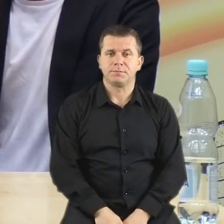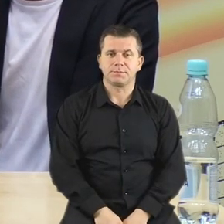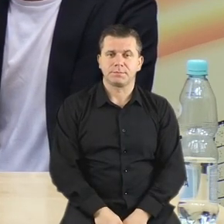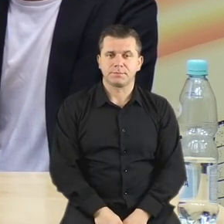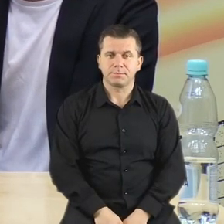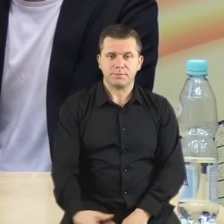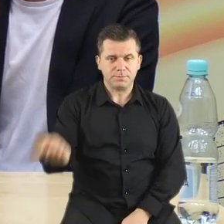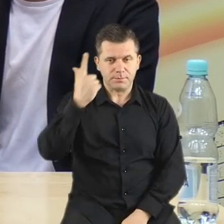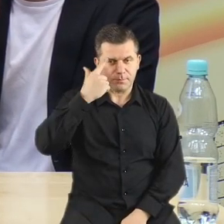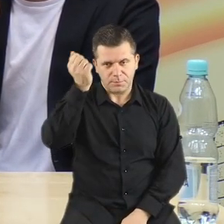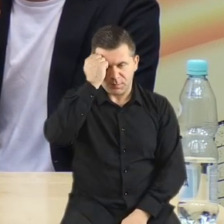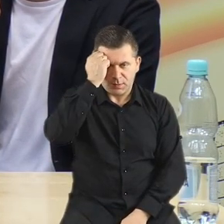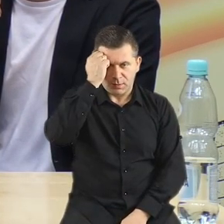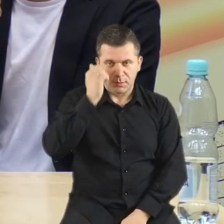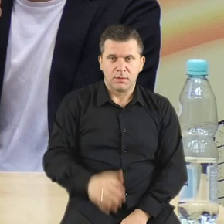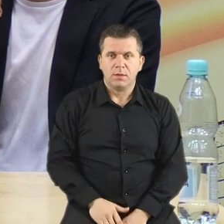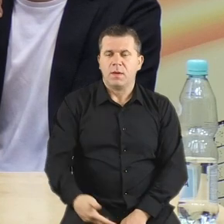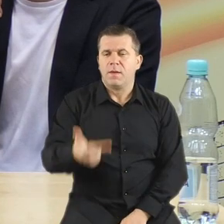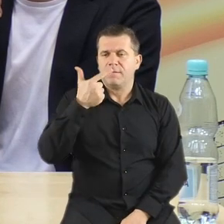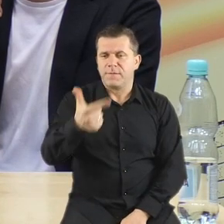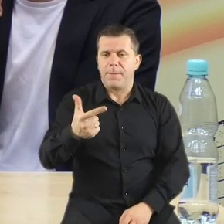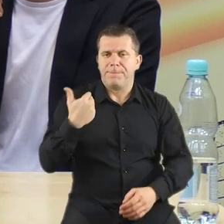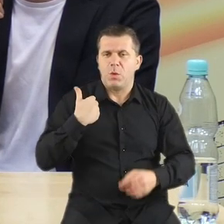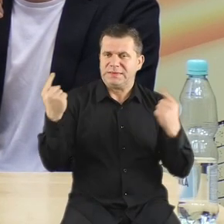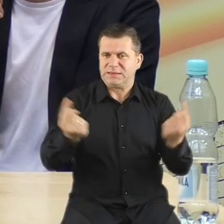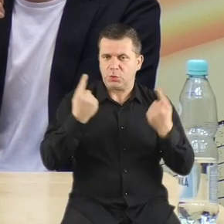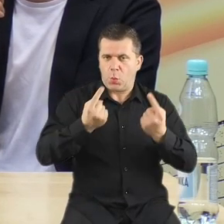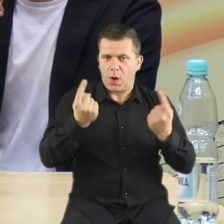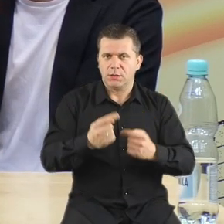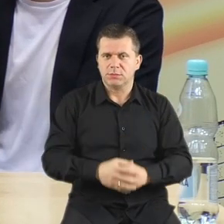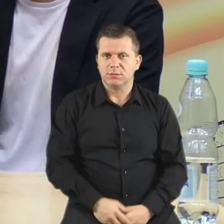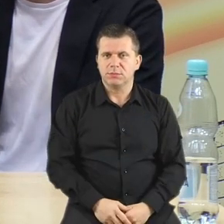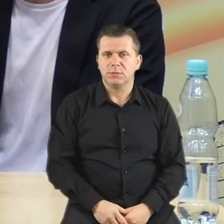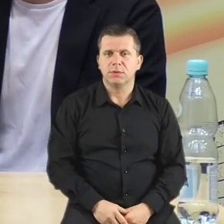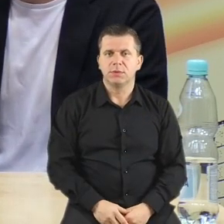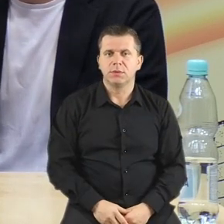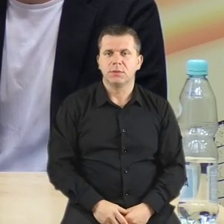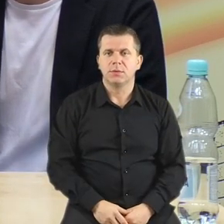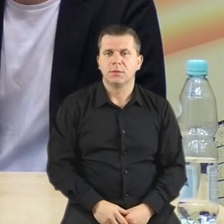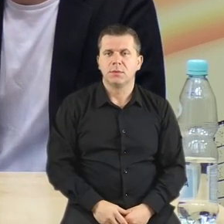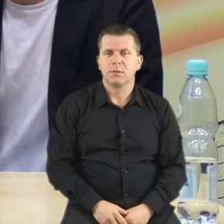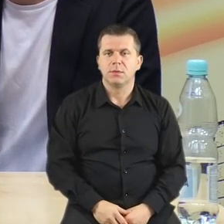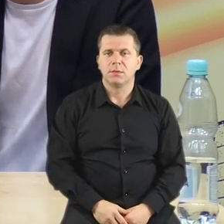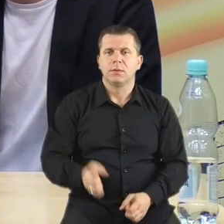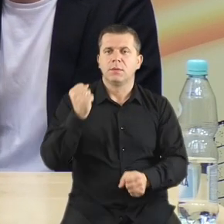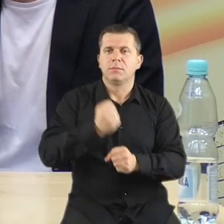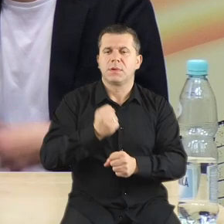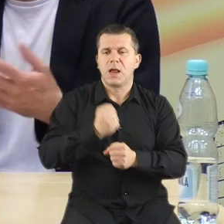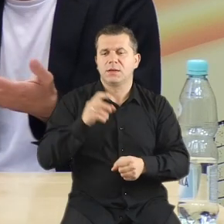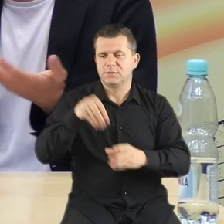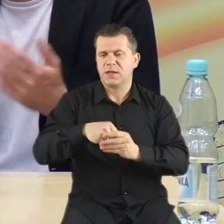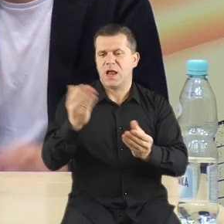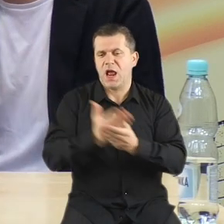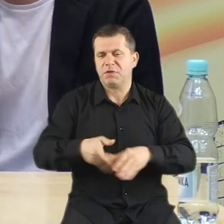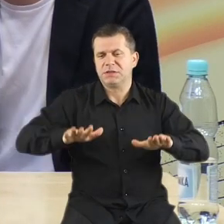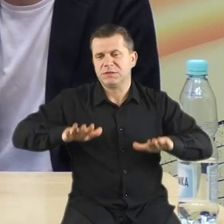Tak, pamiętam właściwie dwie takie sytuacje z pracy w tych archiwach, z